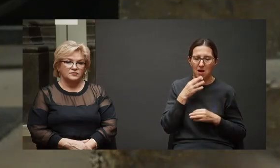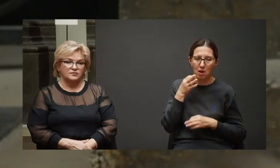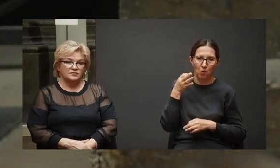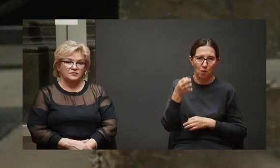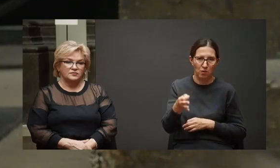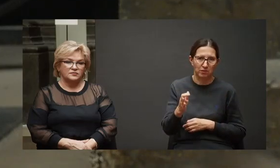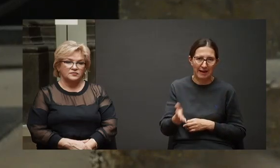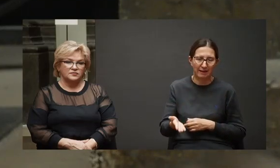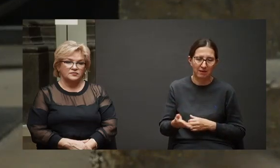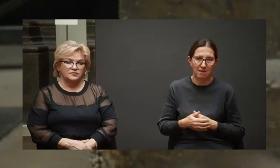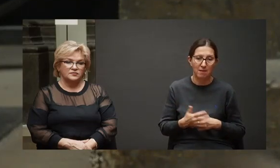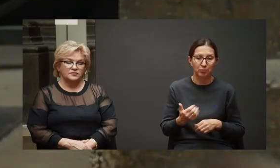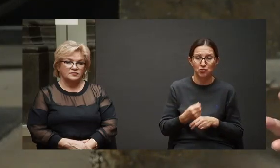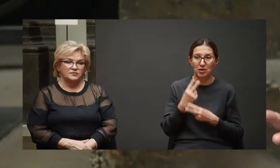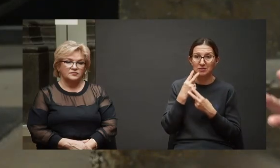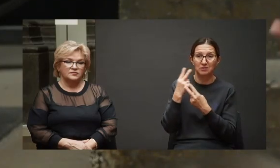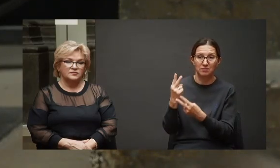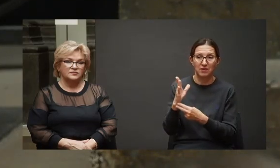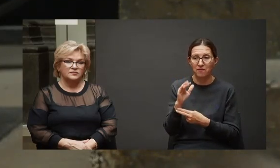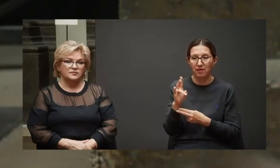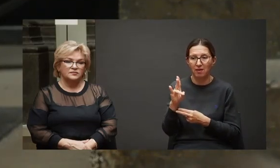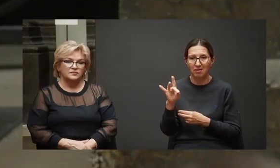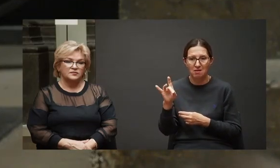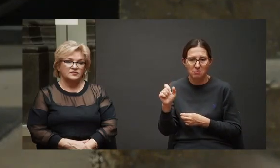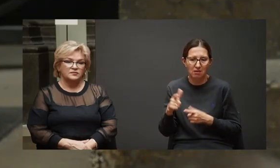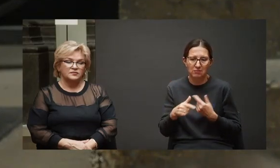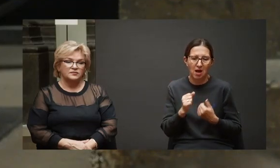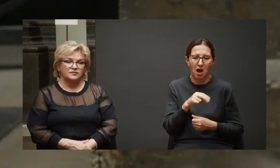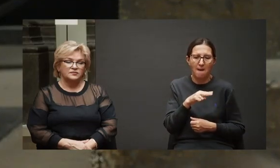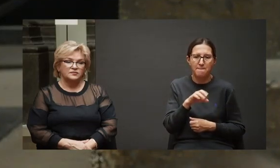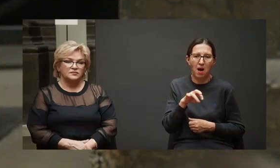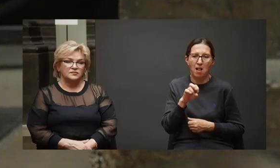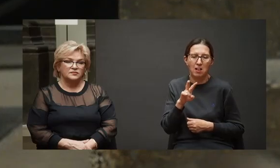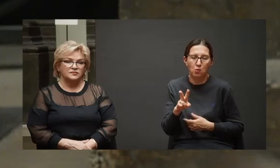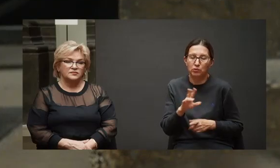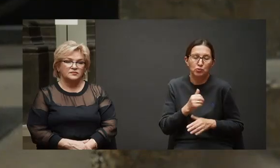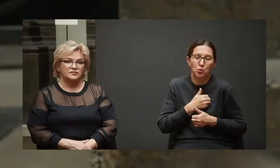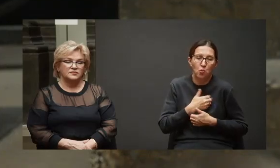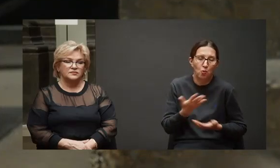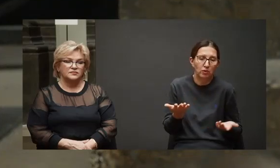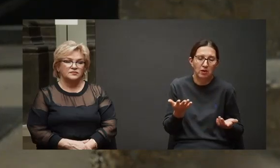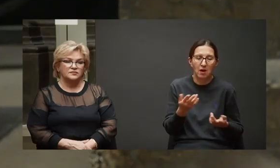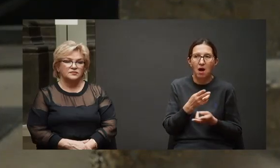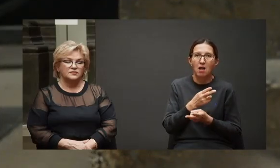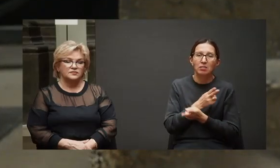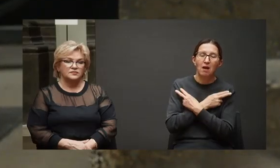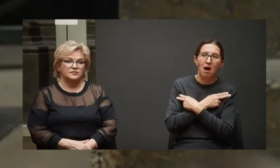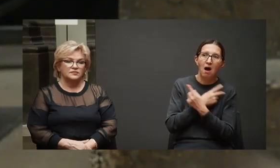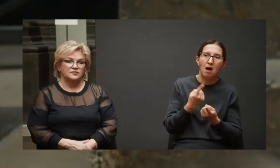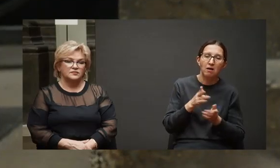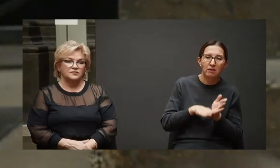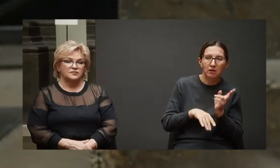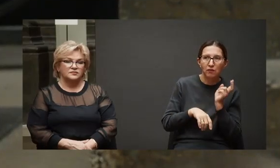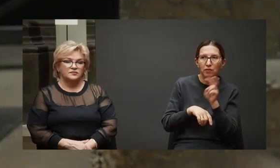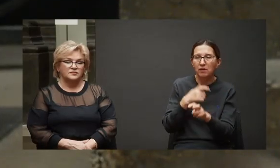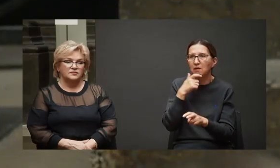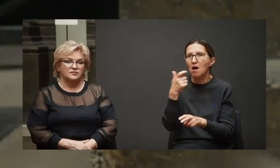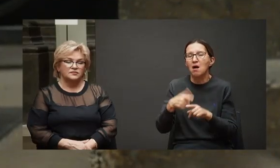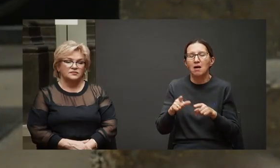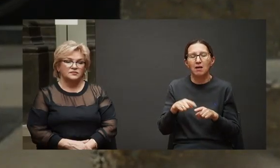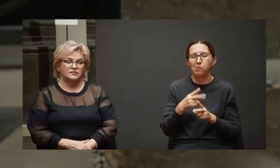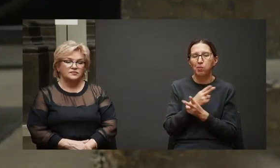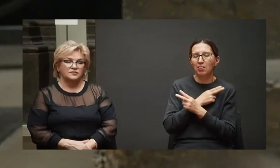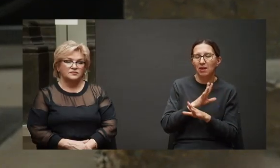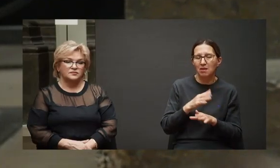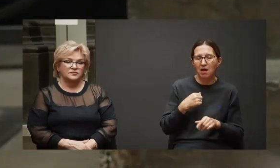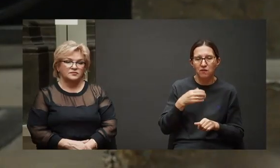Да? Венера, Аполлон, что угодно, наивный наблюдатель, не наивный наблюдатель, но если мы